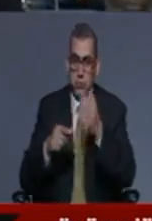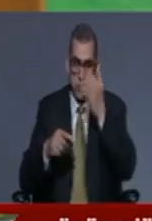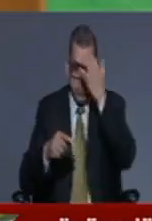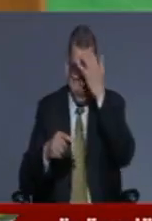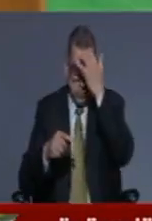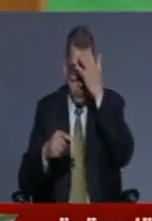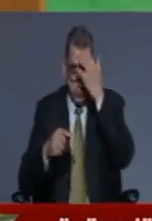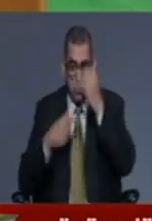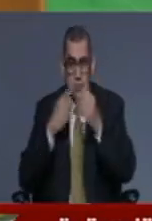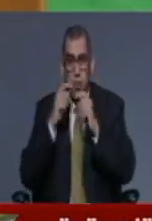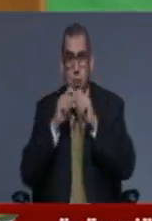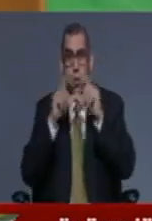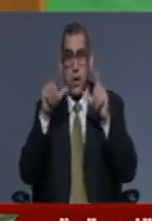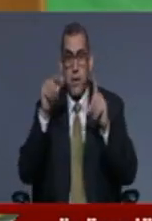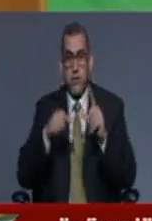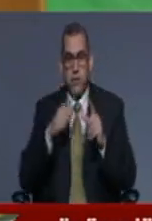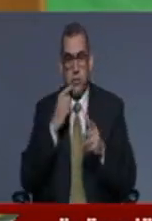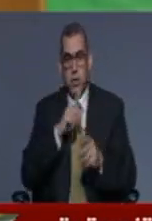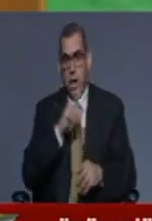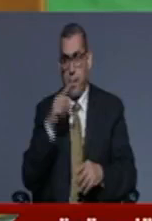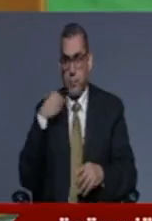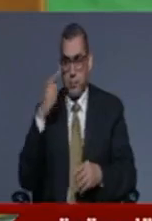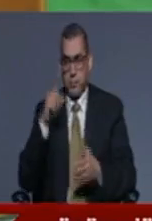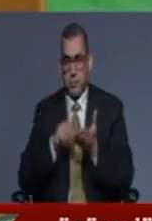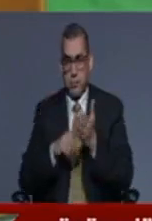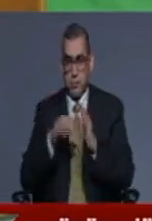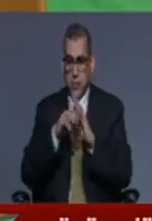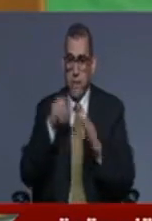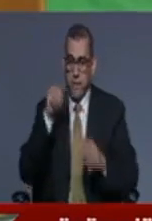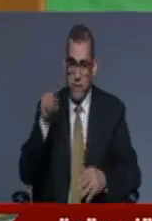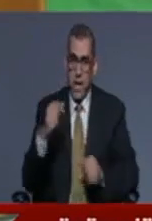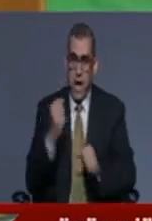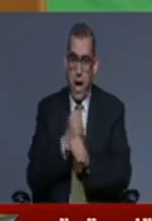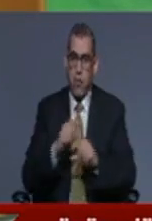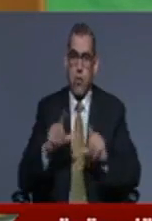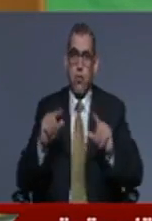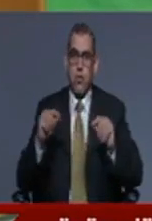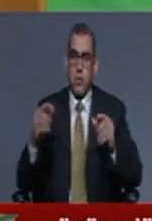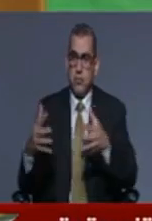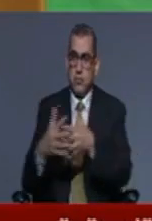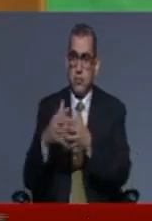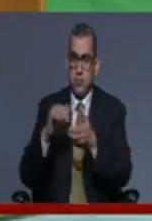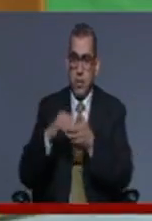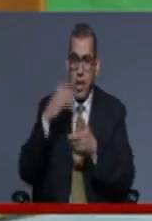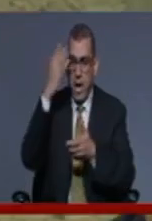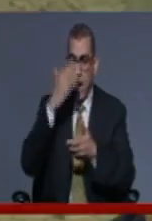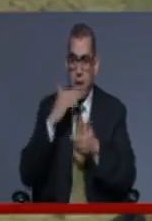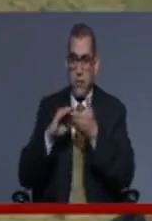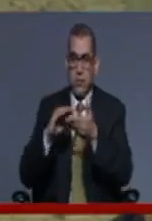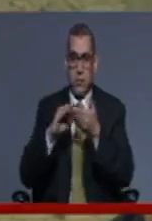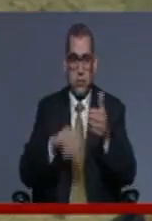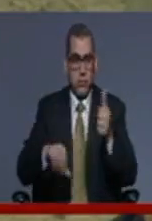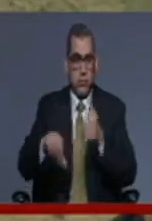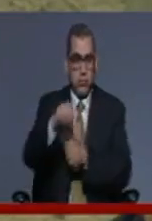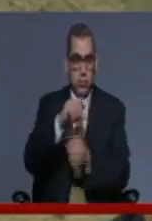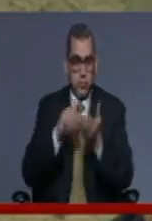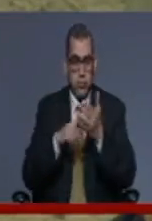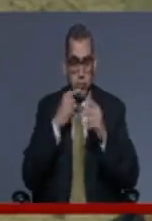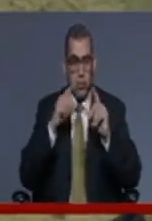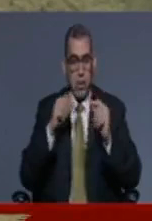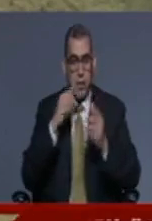تبين لنا أنه بلا شك أن هناك عمل رائع تم في القارة، وفي هذا الوقت فإن